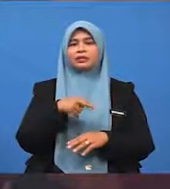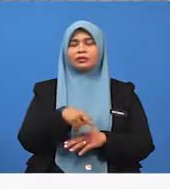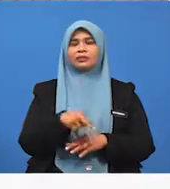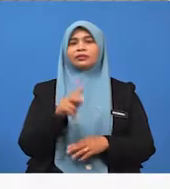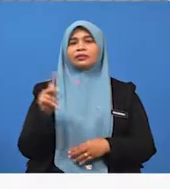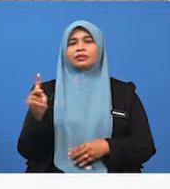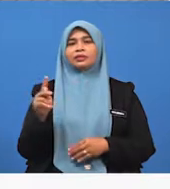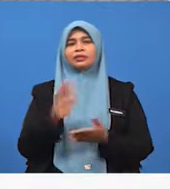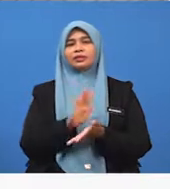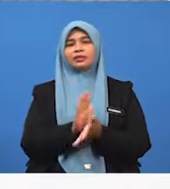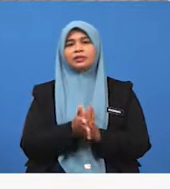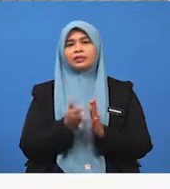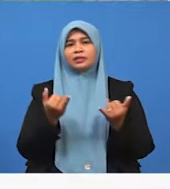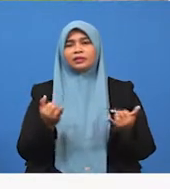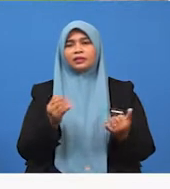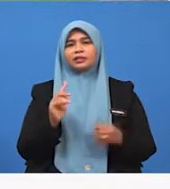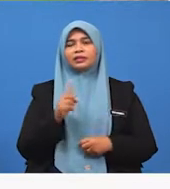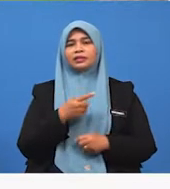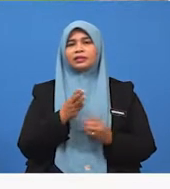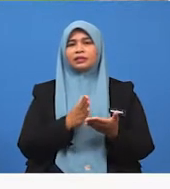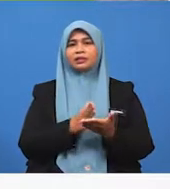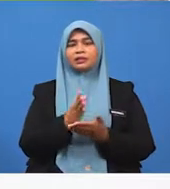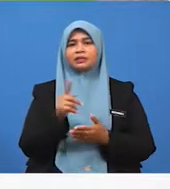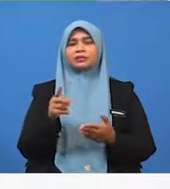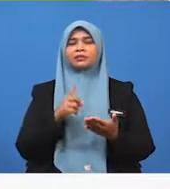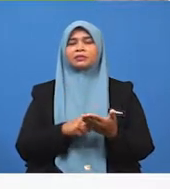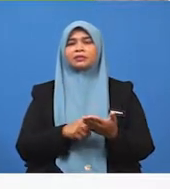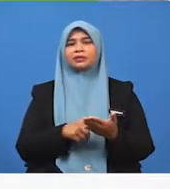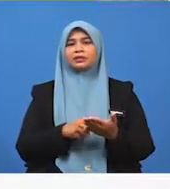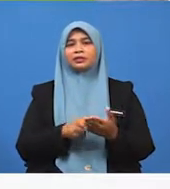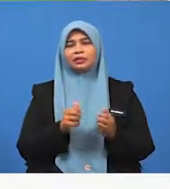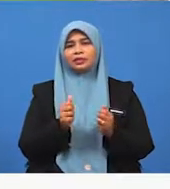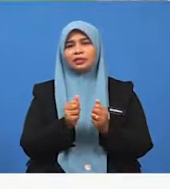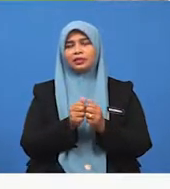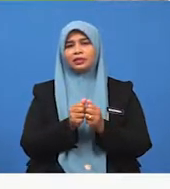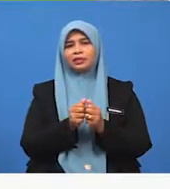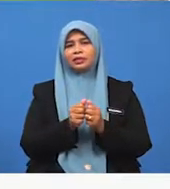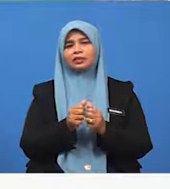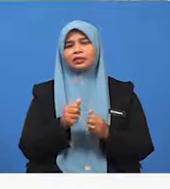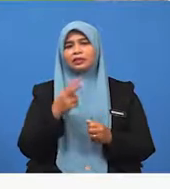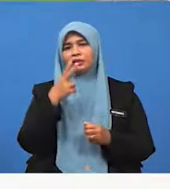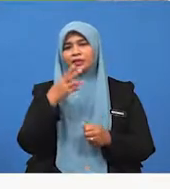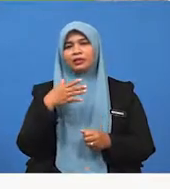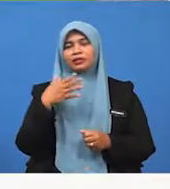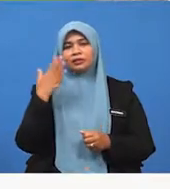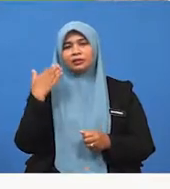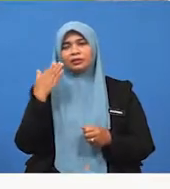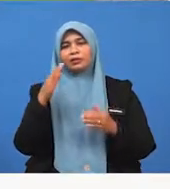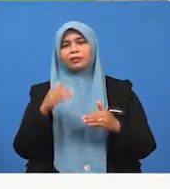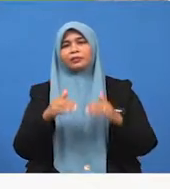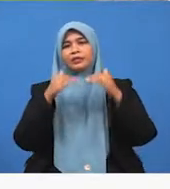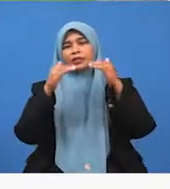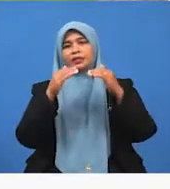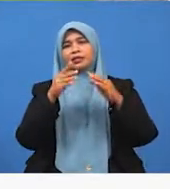Al-Quran. Peringkat yang pertama, diturunkan Al-Quran daripada Allah Subhanahu Wa